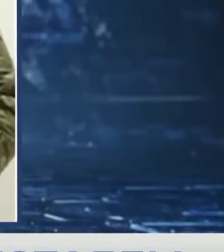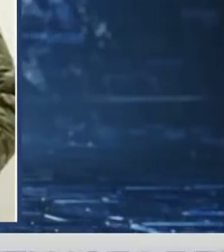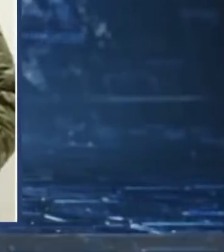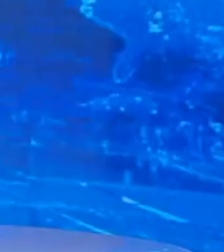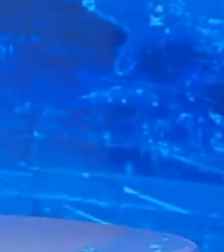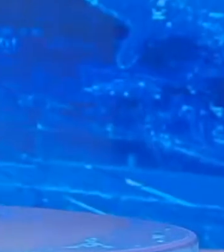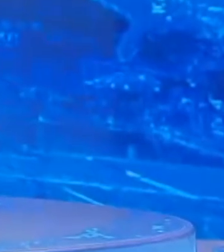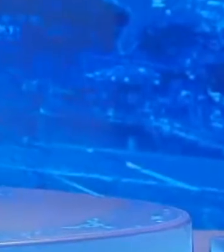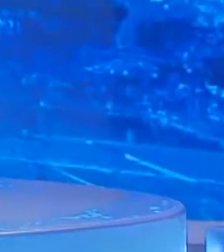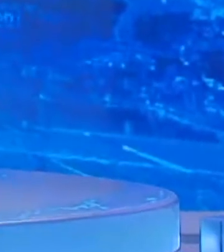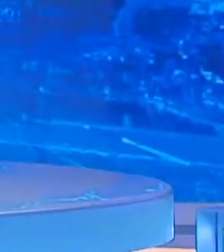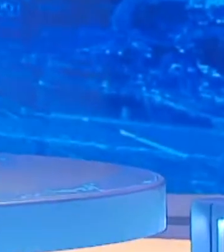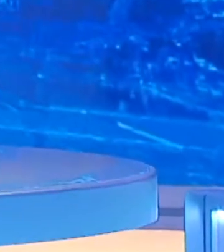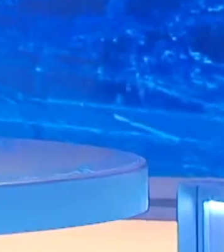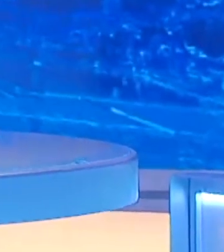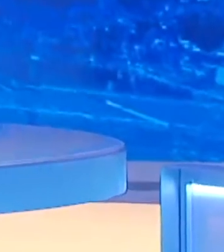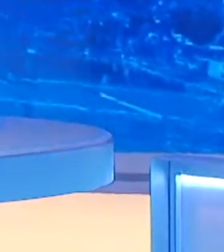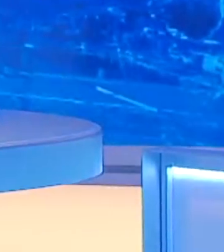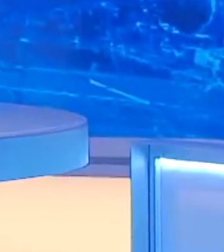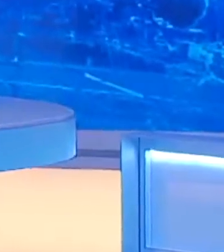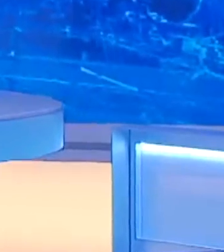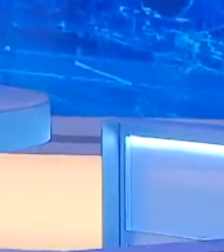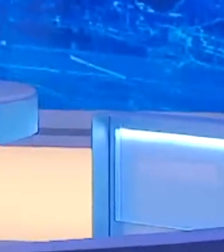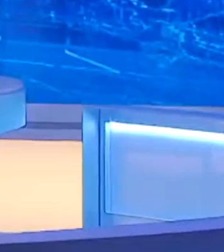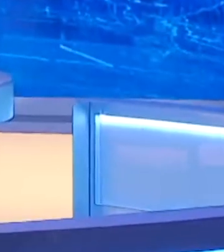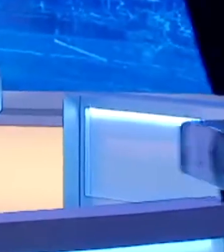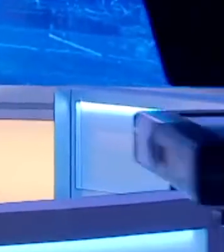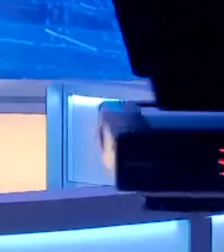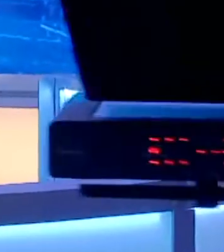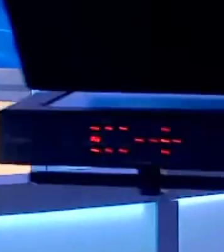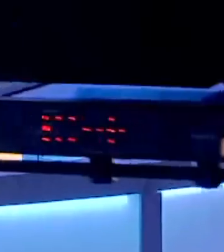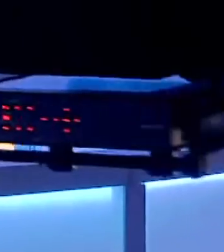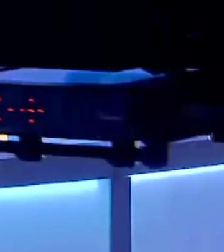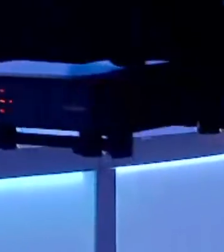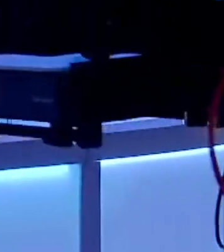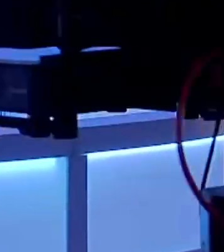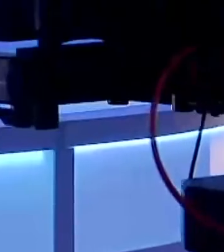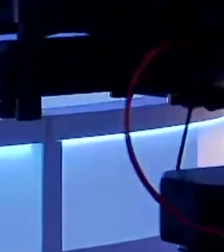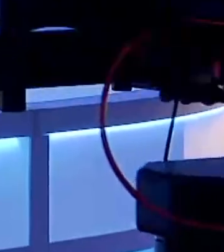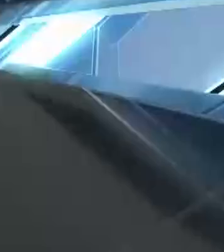Қолда бар ақпараттар легі осымен тәмәм, амандықта қайта жүздескенше.